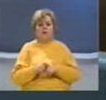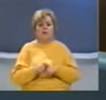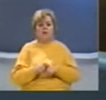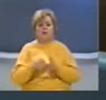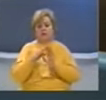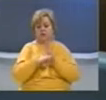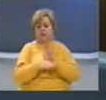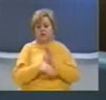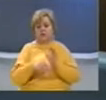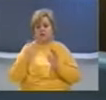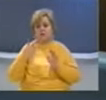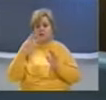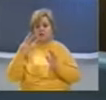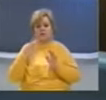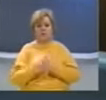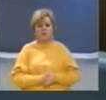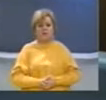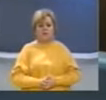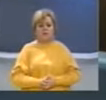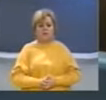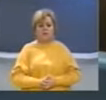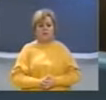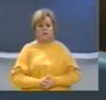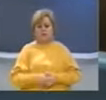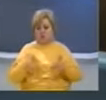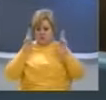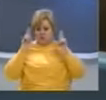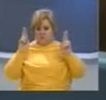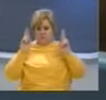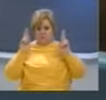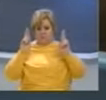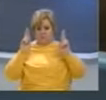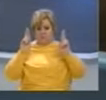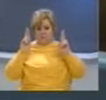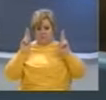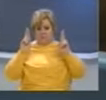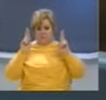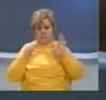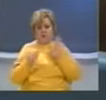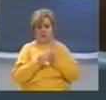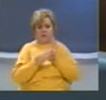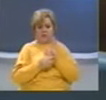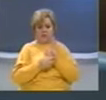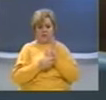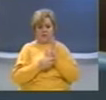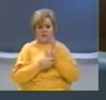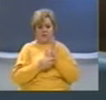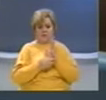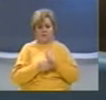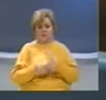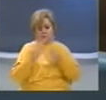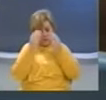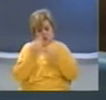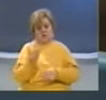ligjit për ndërmarrjet publike si dhe tjera. Shpresoj që në fazën e amandamentimit të nderuar